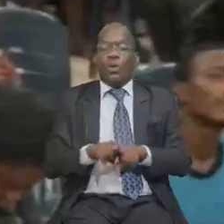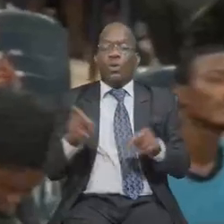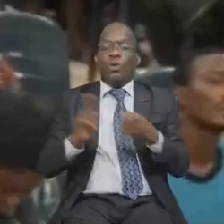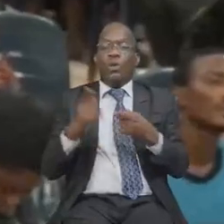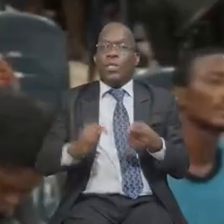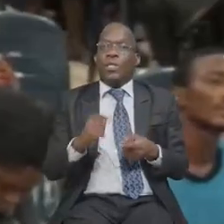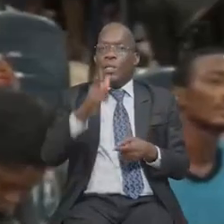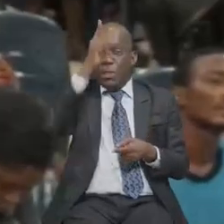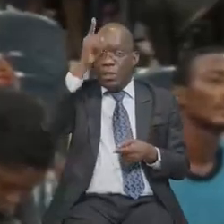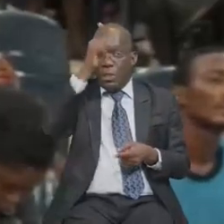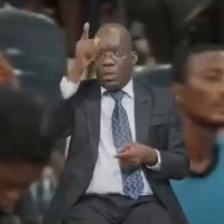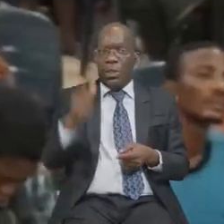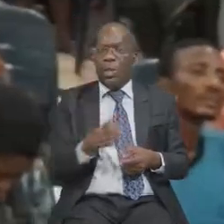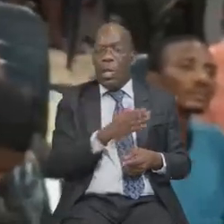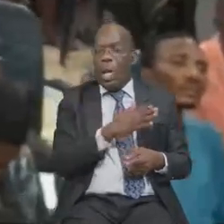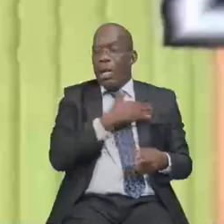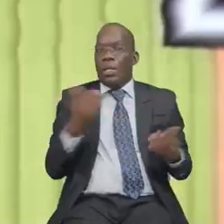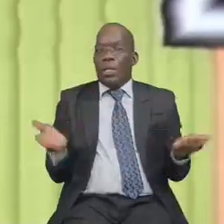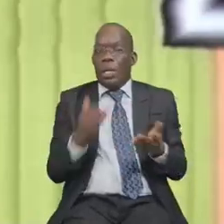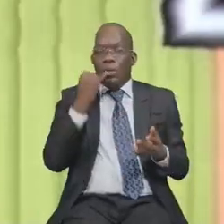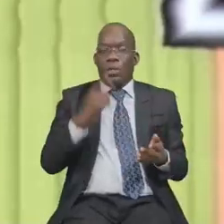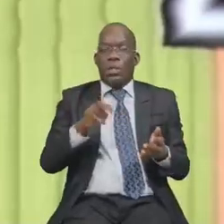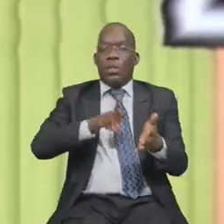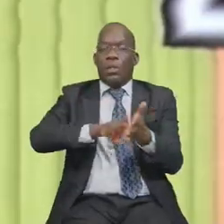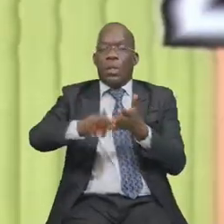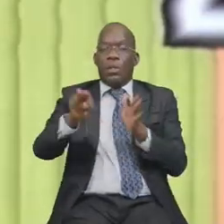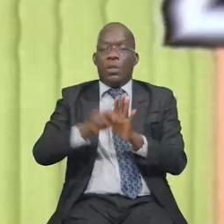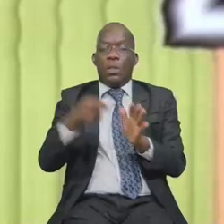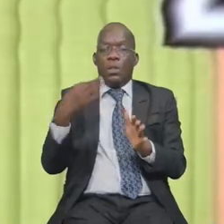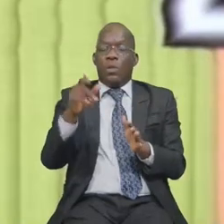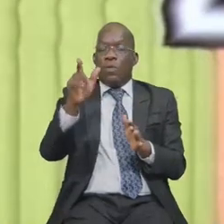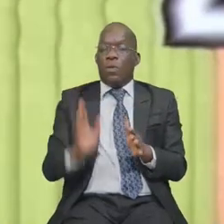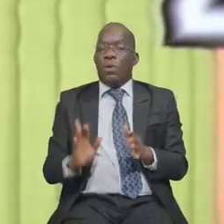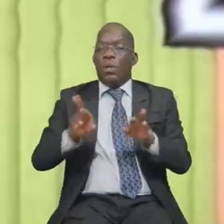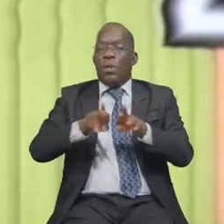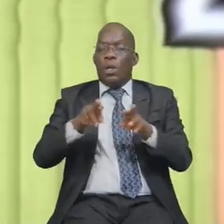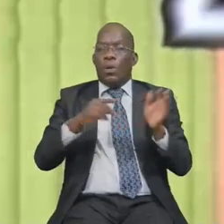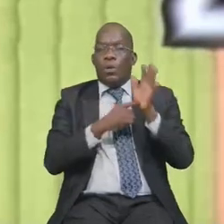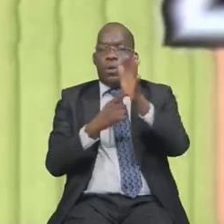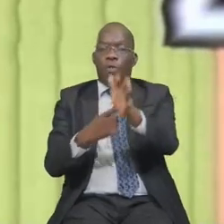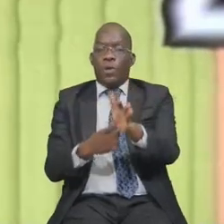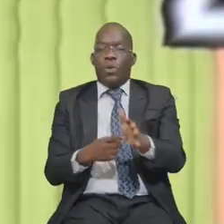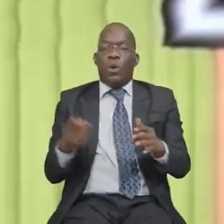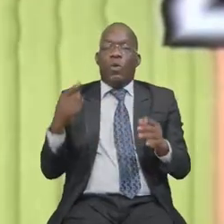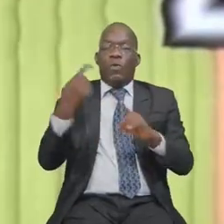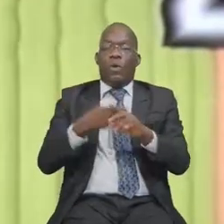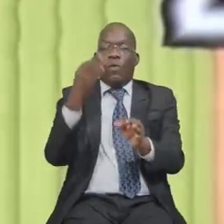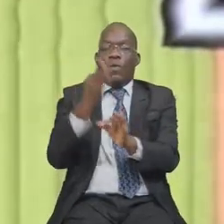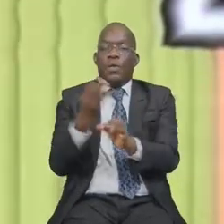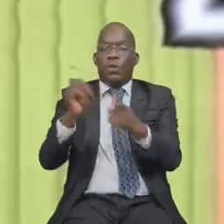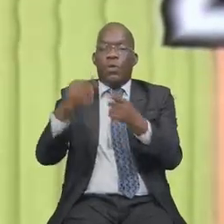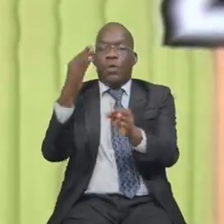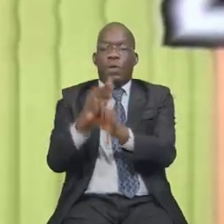c'est une puissance de Dieu. Parce qu'on lui a révélé la justice de Dieu par la foi. Et pour la foi, selon qu'il est écrit, le juste